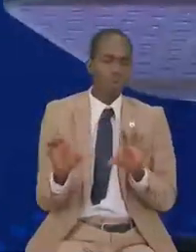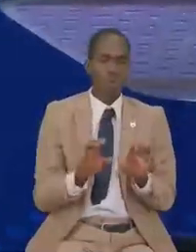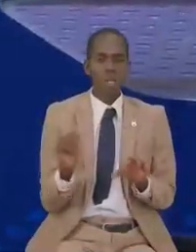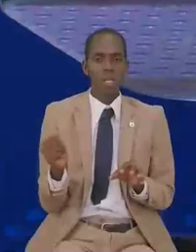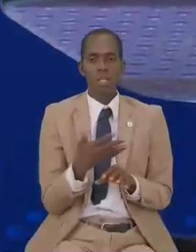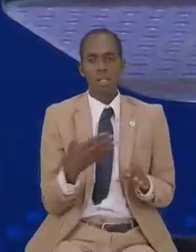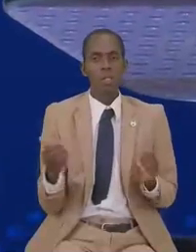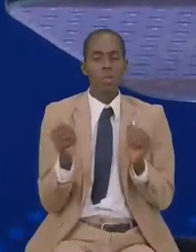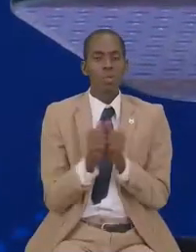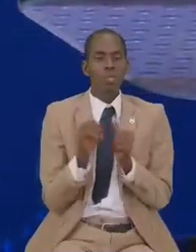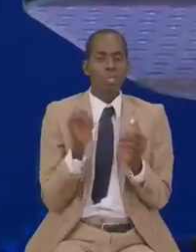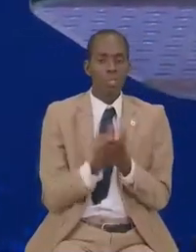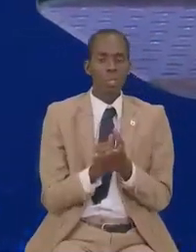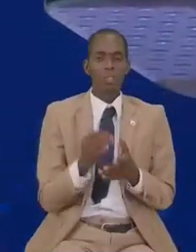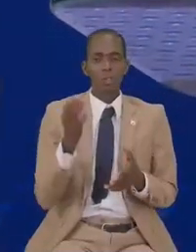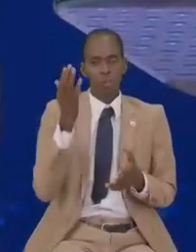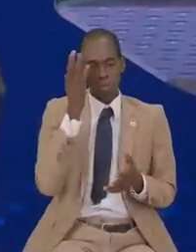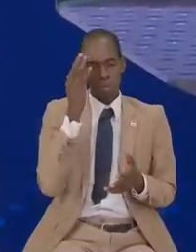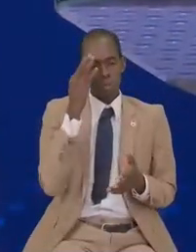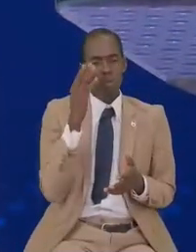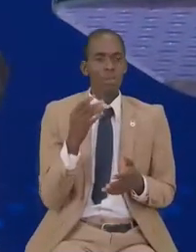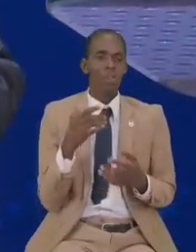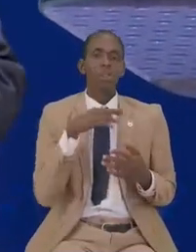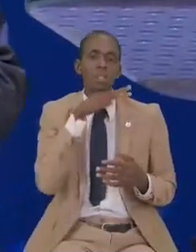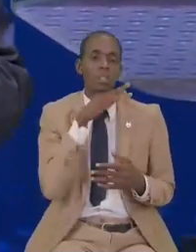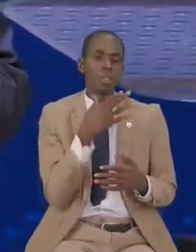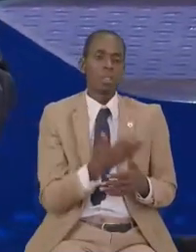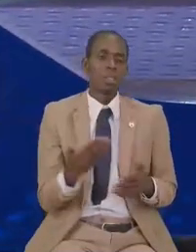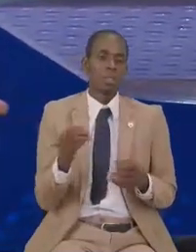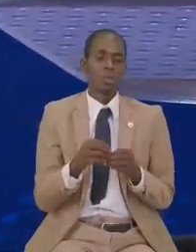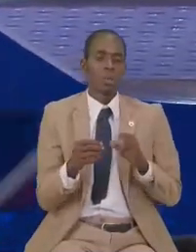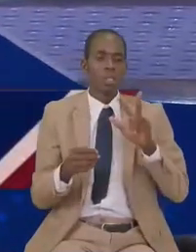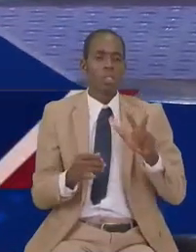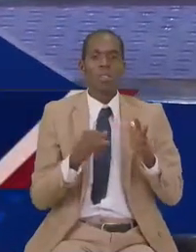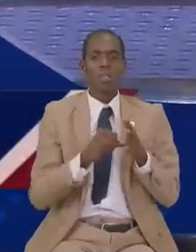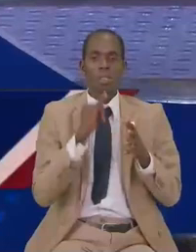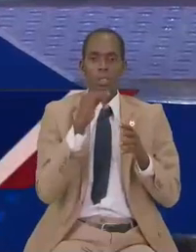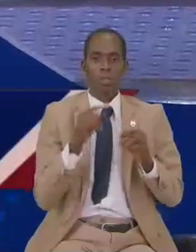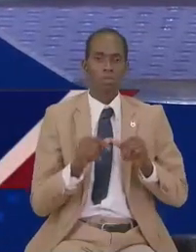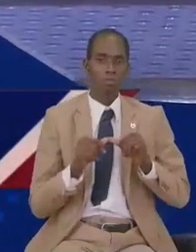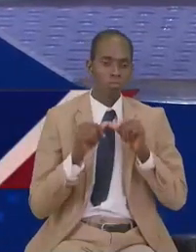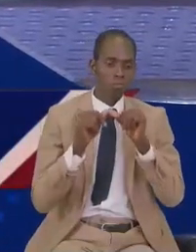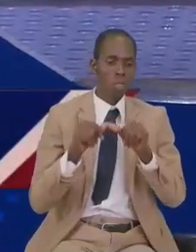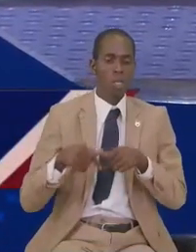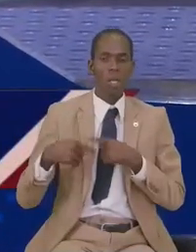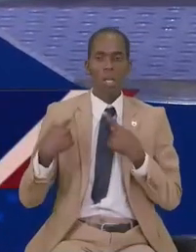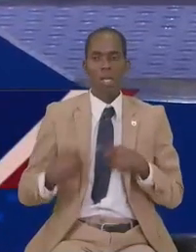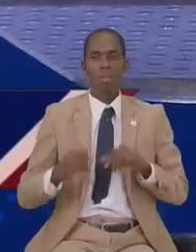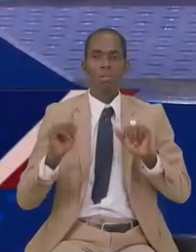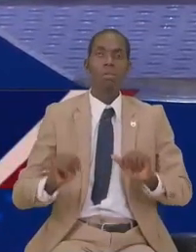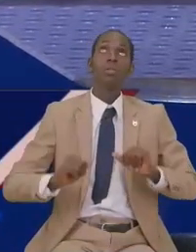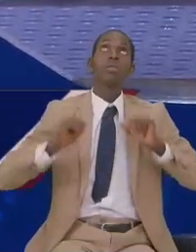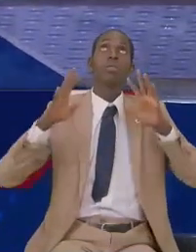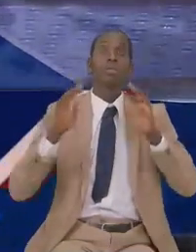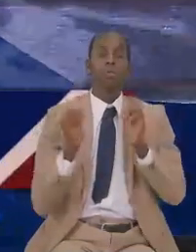avec cette souillure notoire reconnue. Toi, le cœur persévérant, consacré sans la